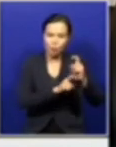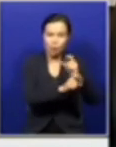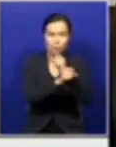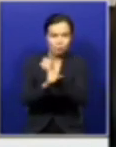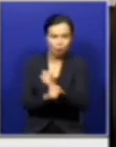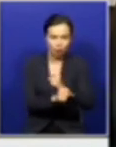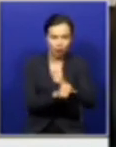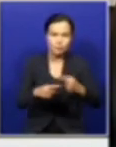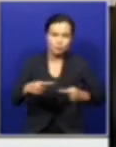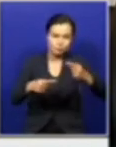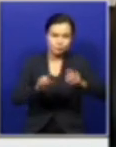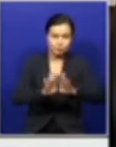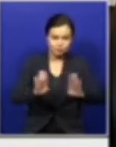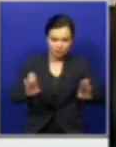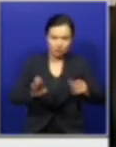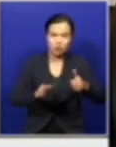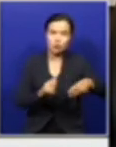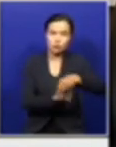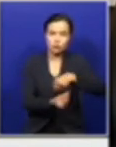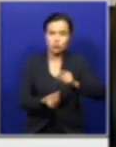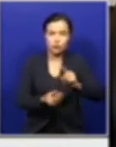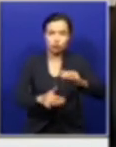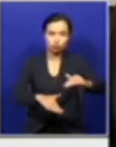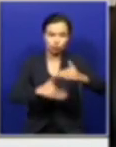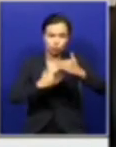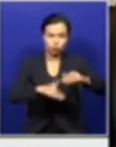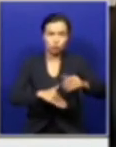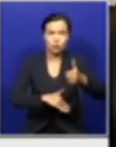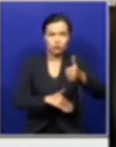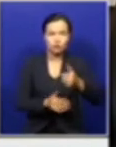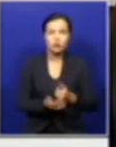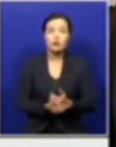ทำให้เศรษฐกิจเราดีขึ้นครับเร